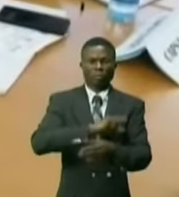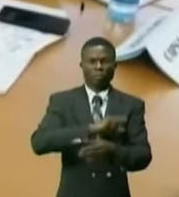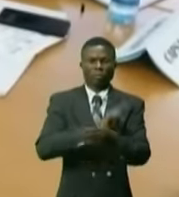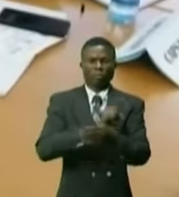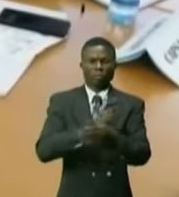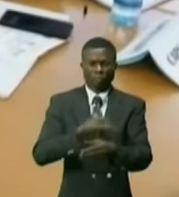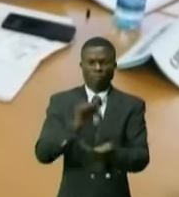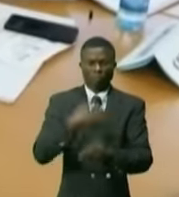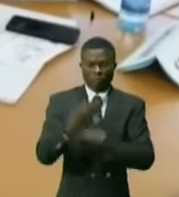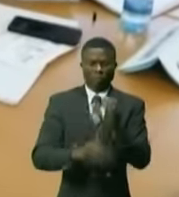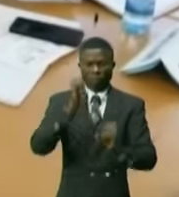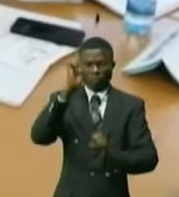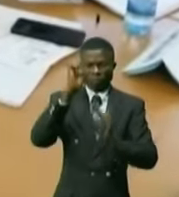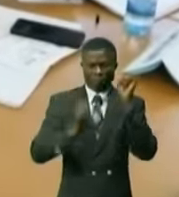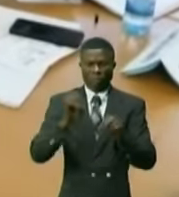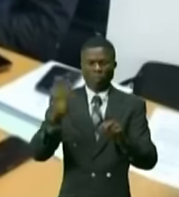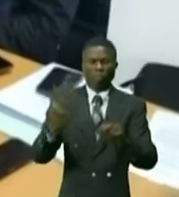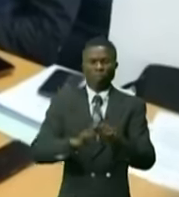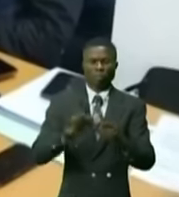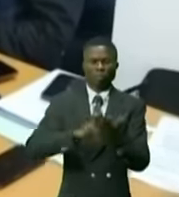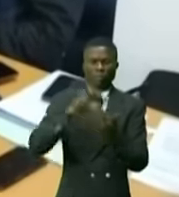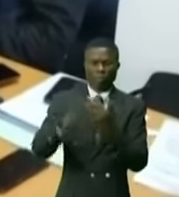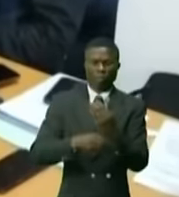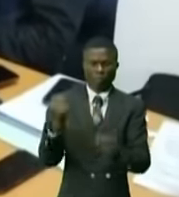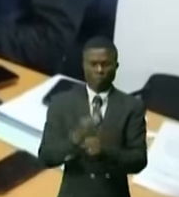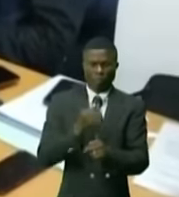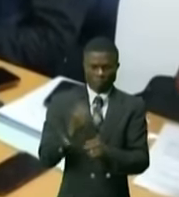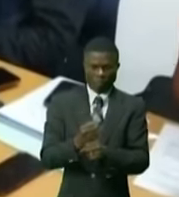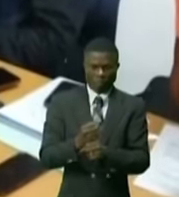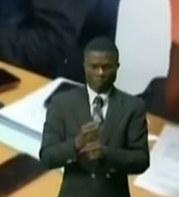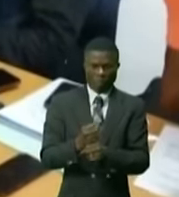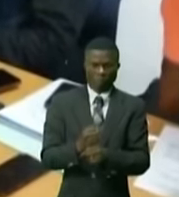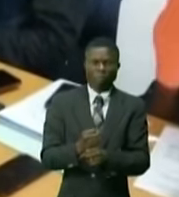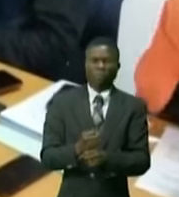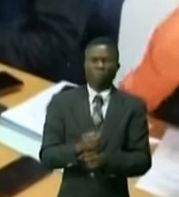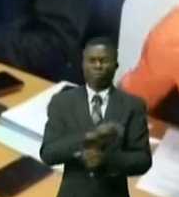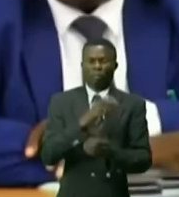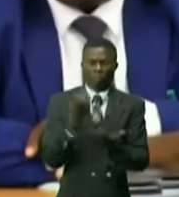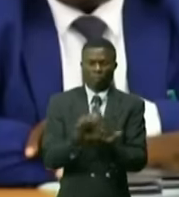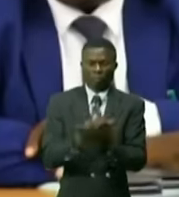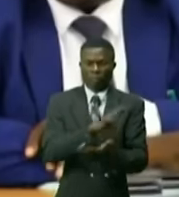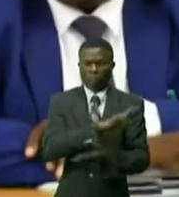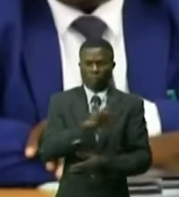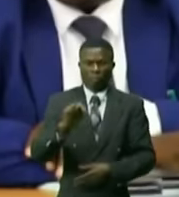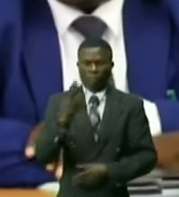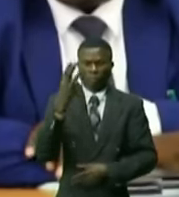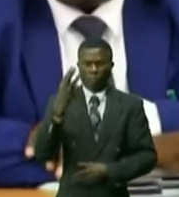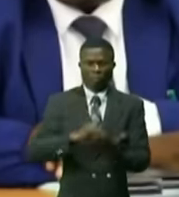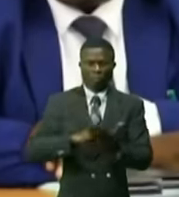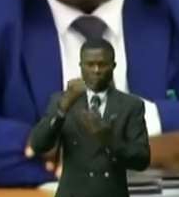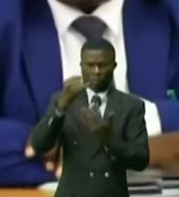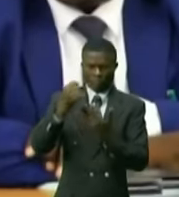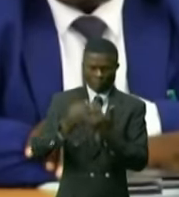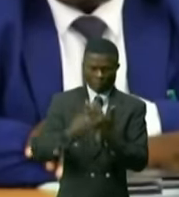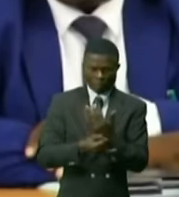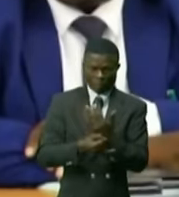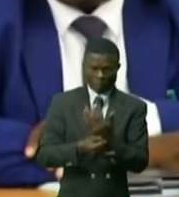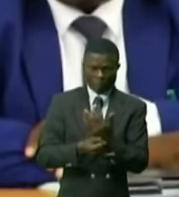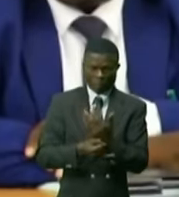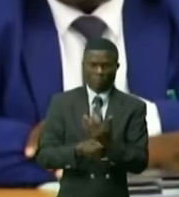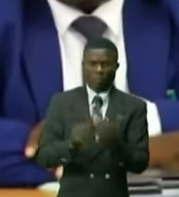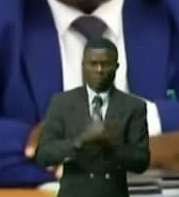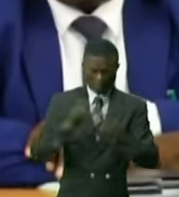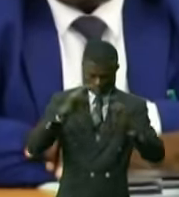a évalué l'exécution du programme de travail et du budget 2023 du projet PASA NK, mais